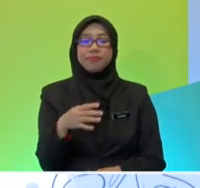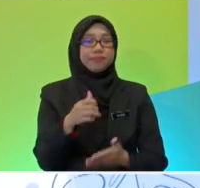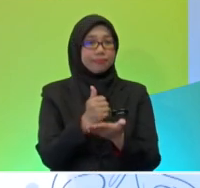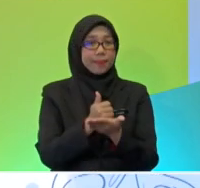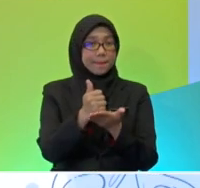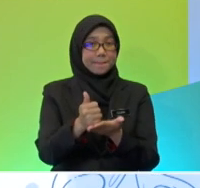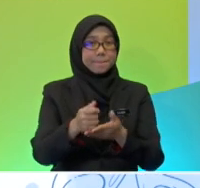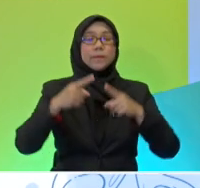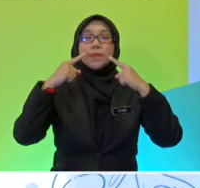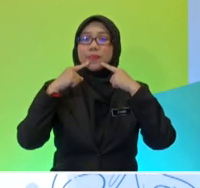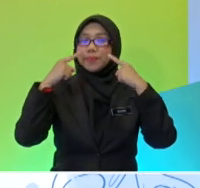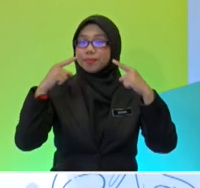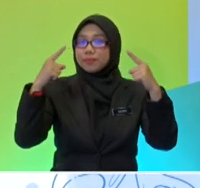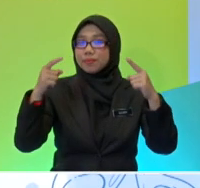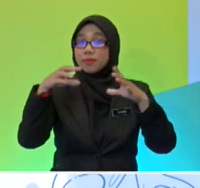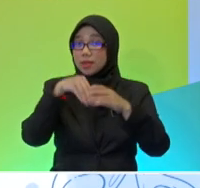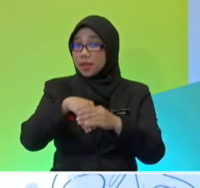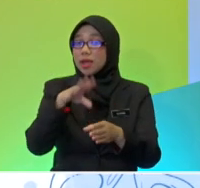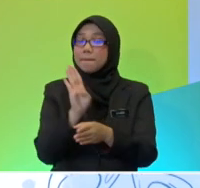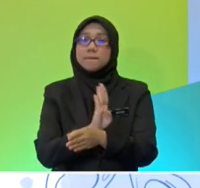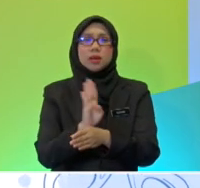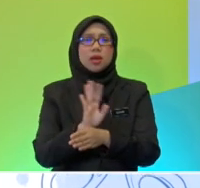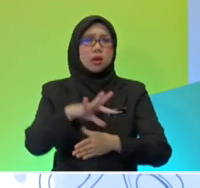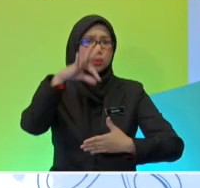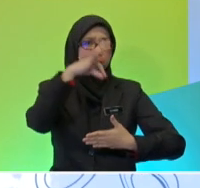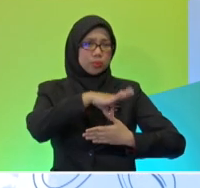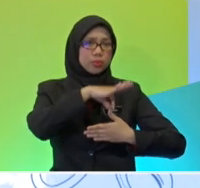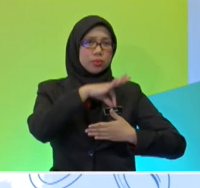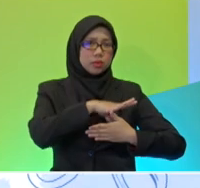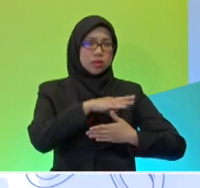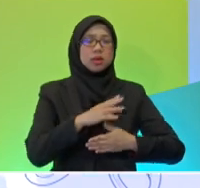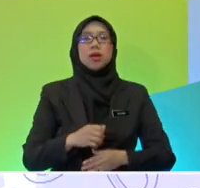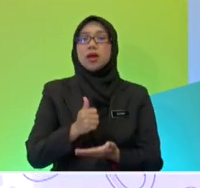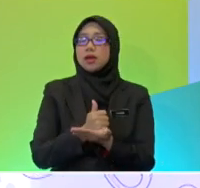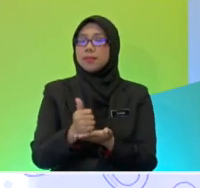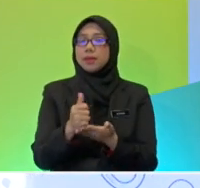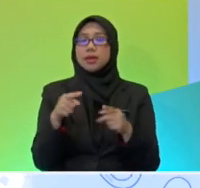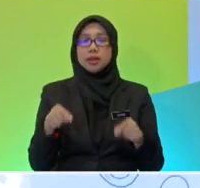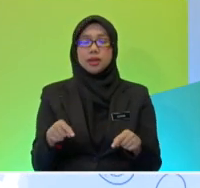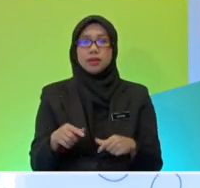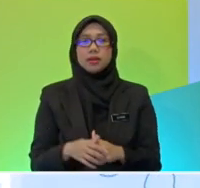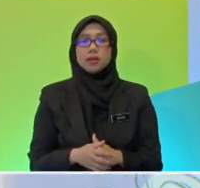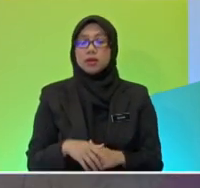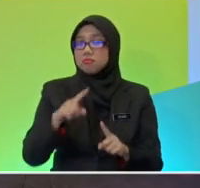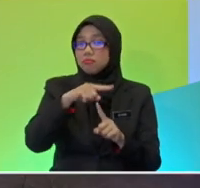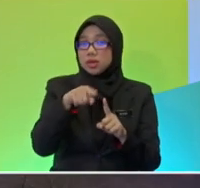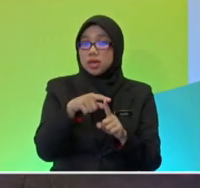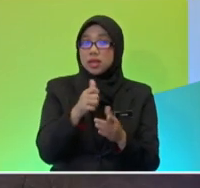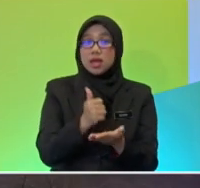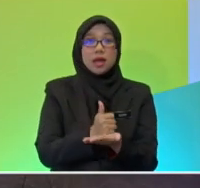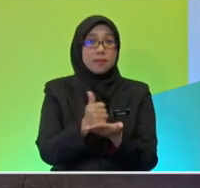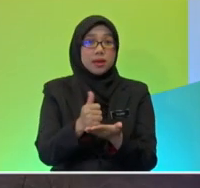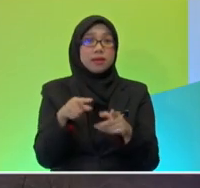Nabi Muhammad SAW dalam penegakan sehingga mendapat keuntungan atas sifat amanah Baginda bila kita seorang yang sangat amanah ramailah